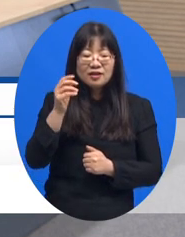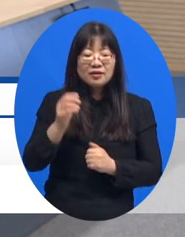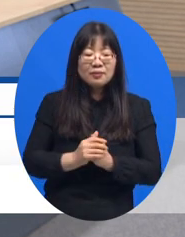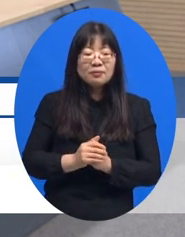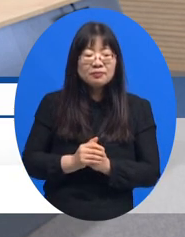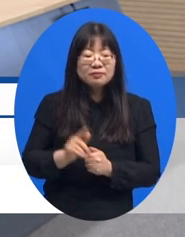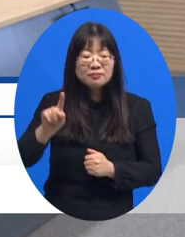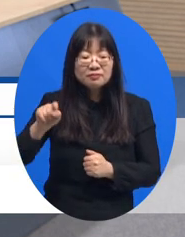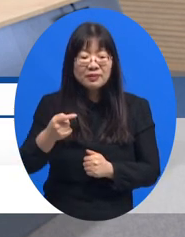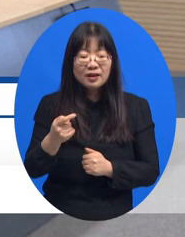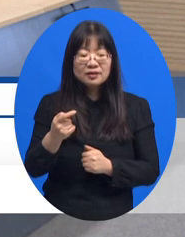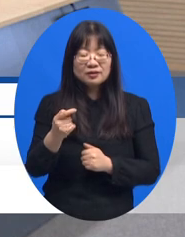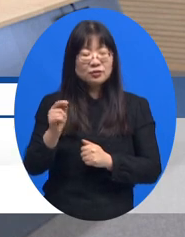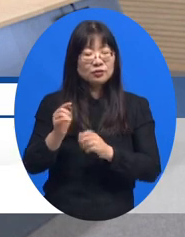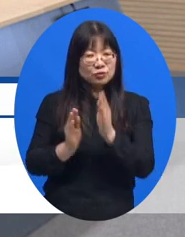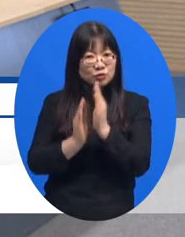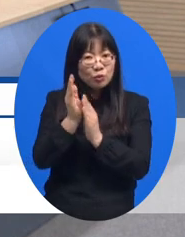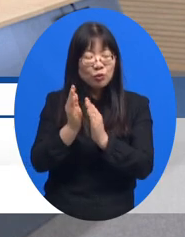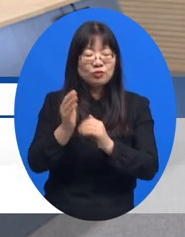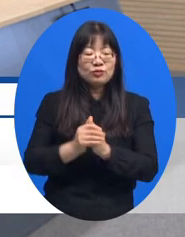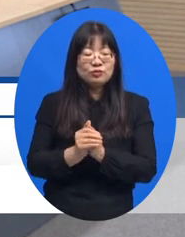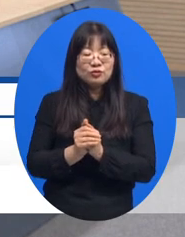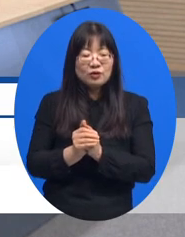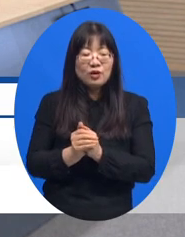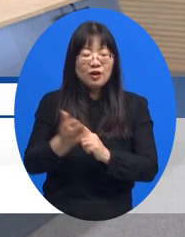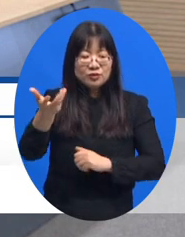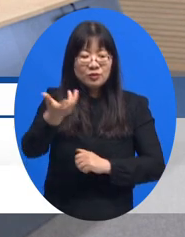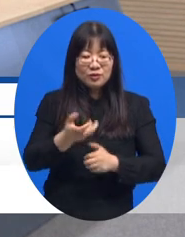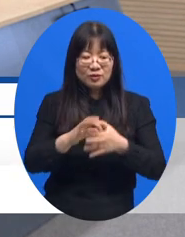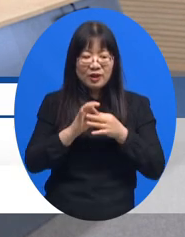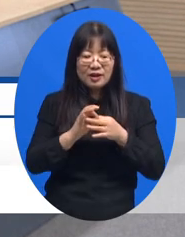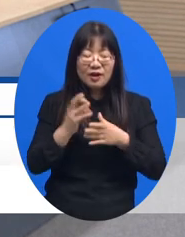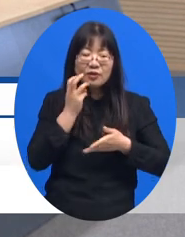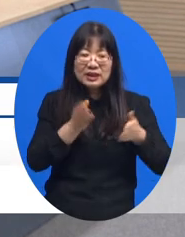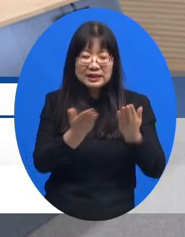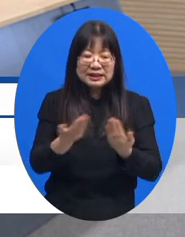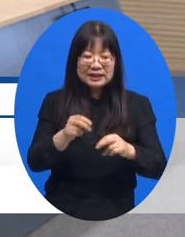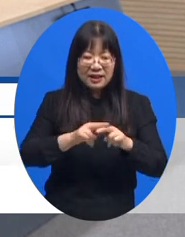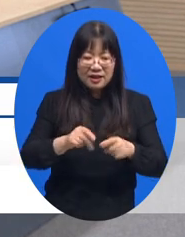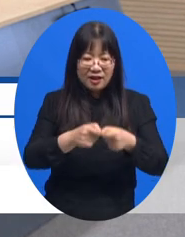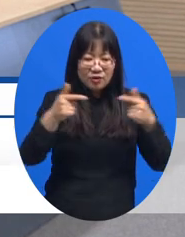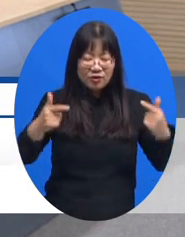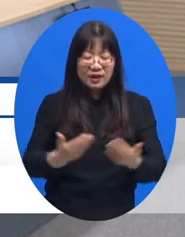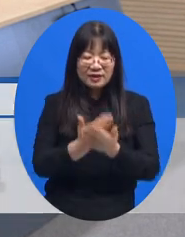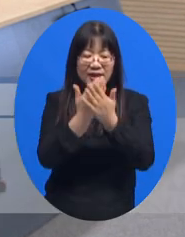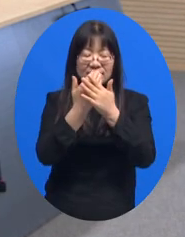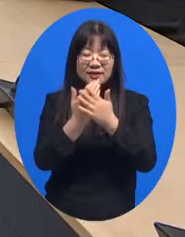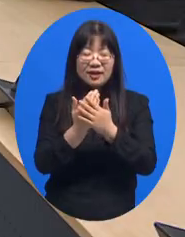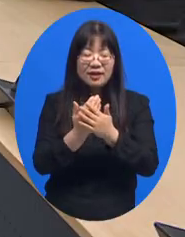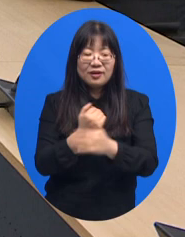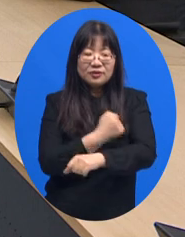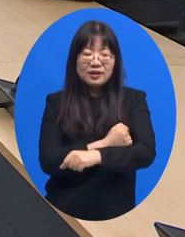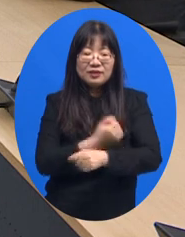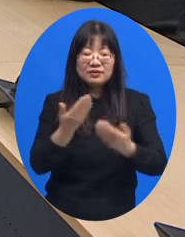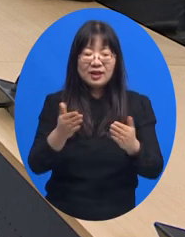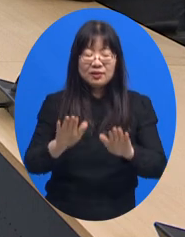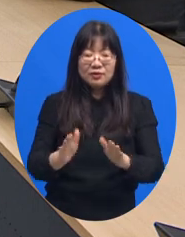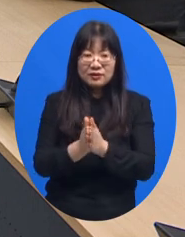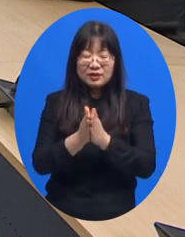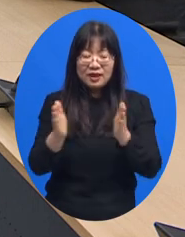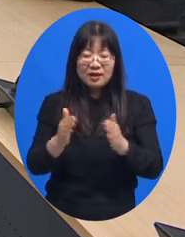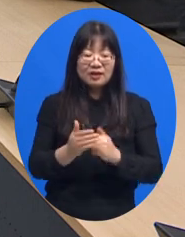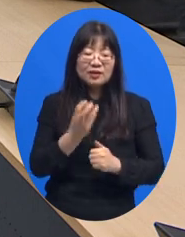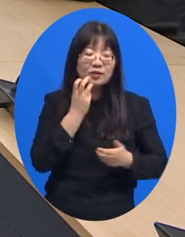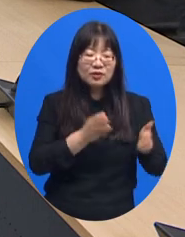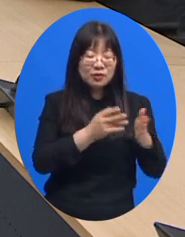경기도의 경제를 활성화시키고 또 많은 일자리를 만들도록 하는 일에 매진하도록 하겠습니다. 이번을